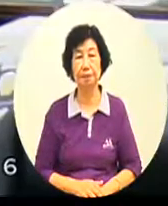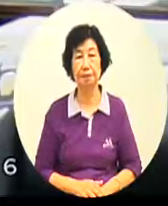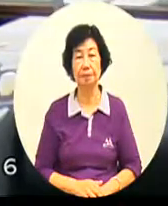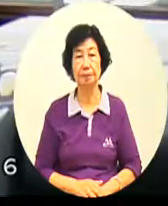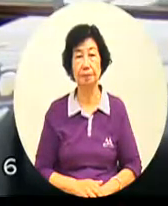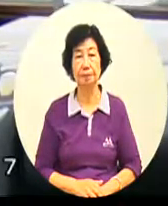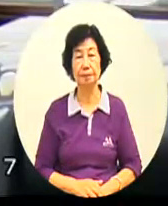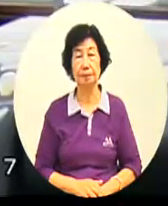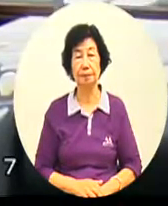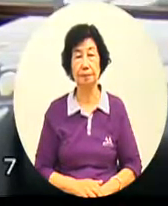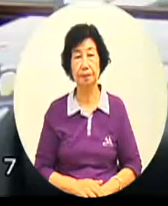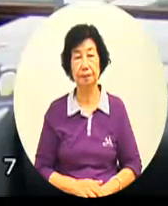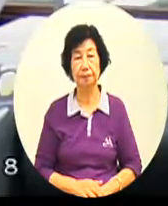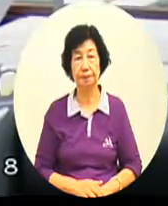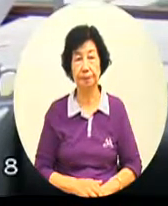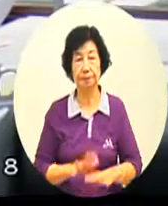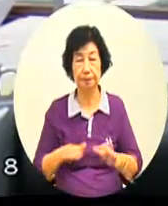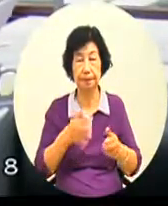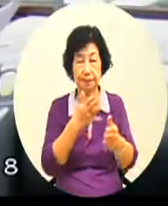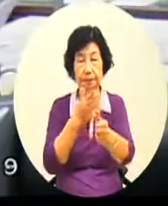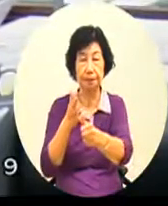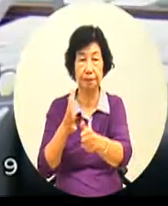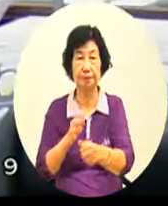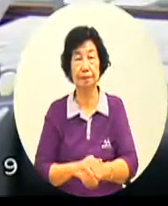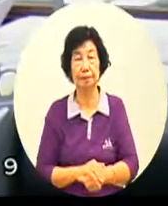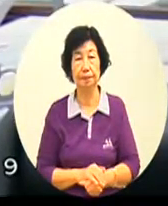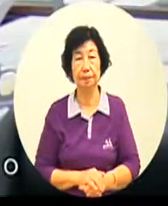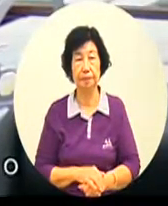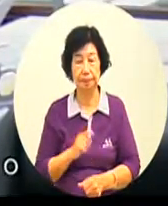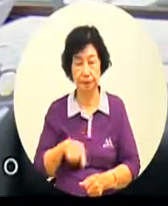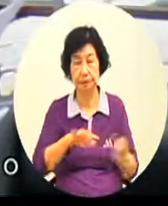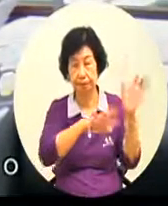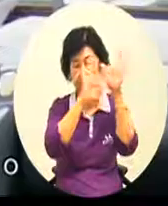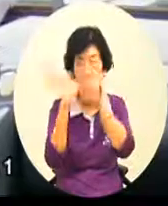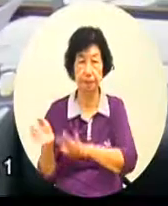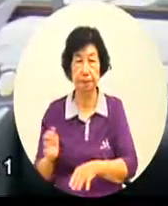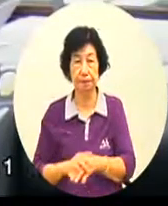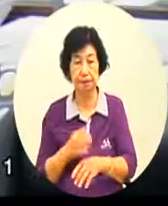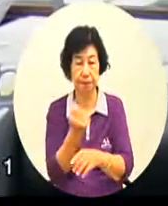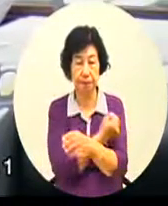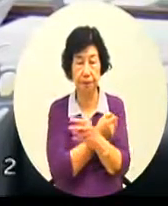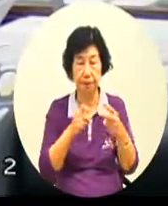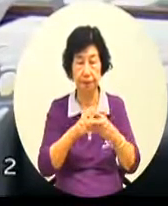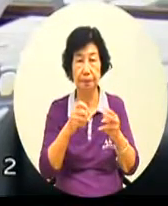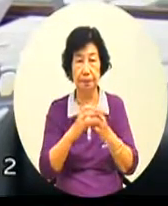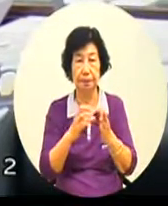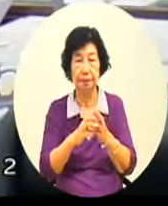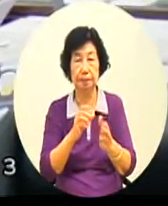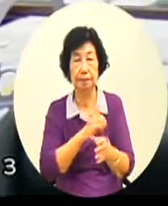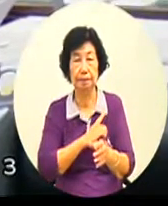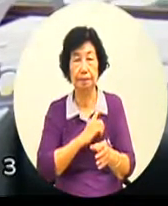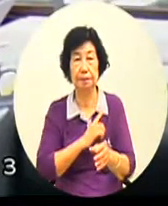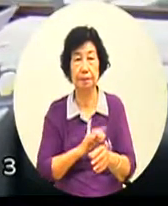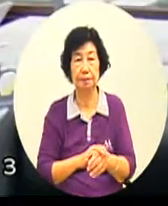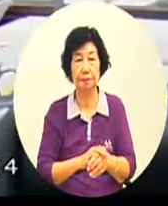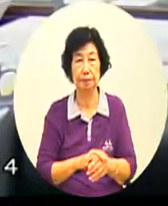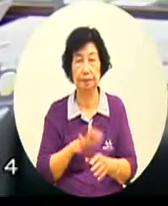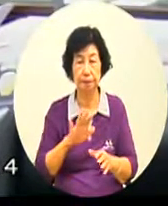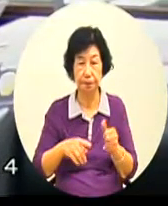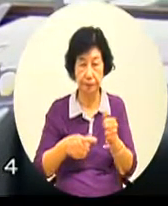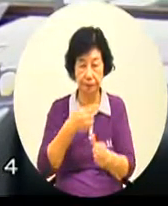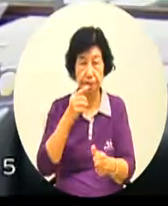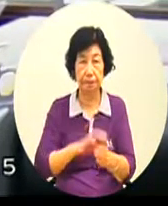所以我在这边我就想要问一下，像这样子的一个状况啦，劳工局当然自己，但是先来看劳工局啦，